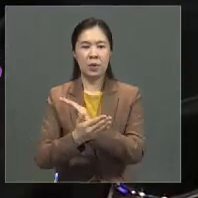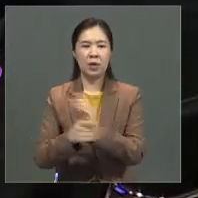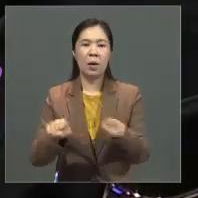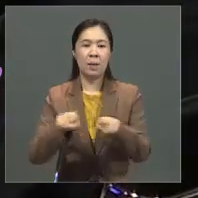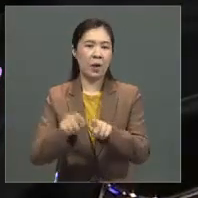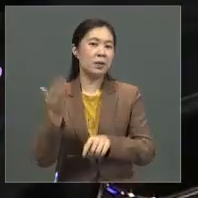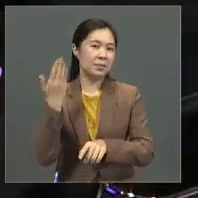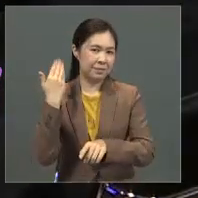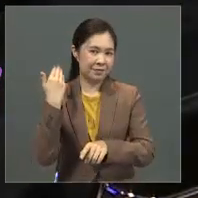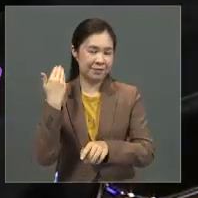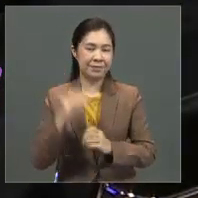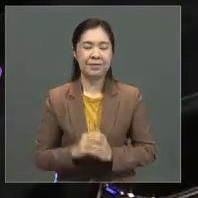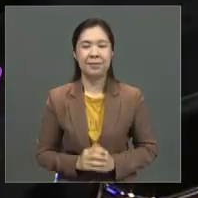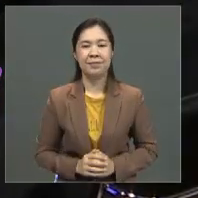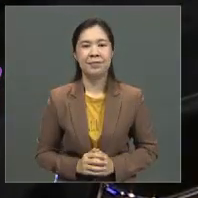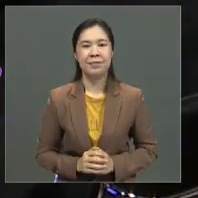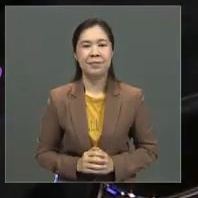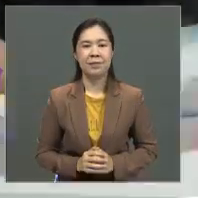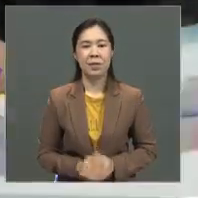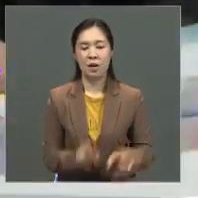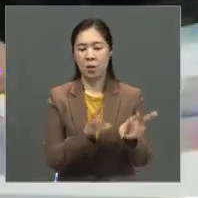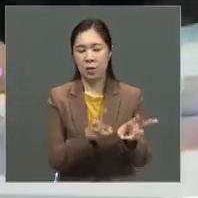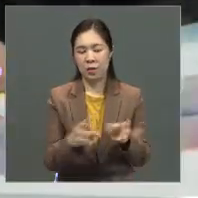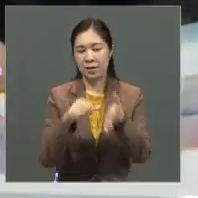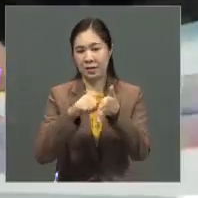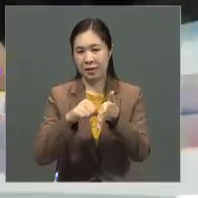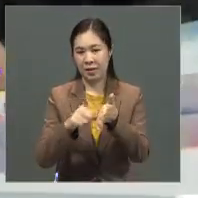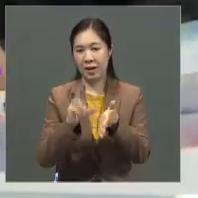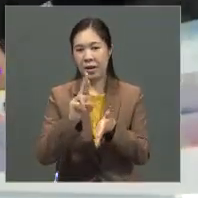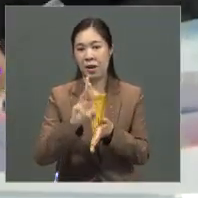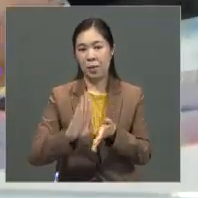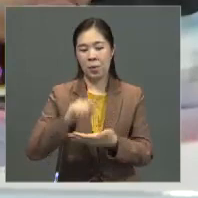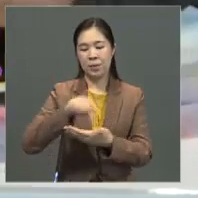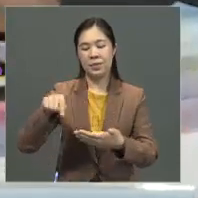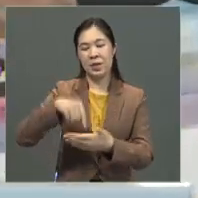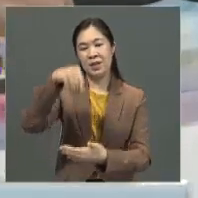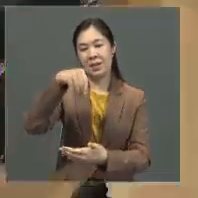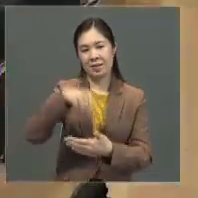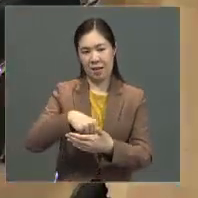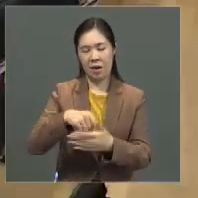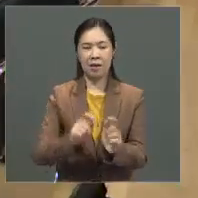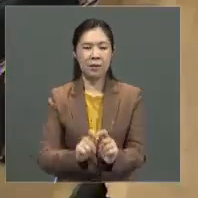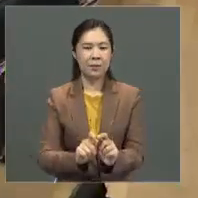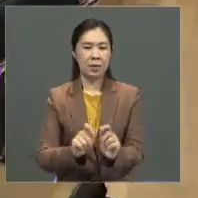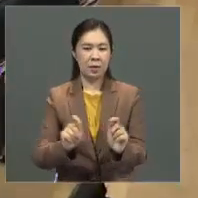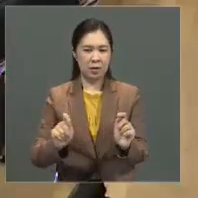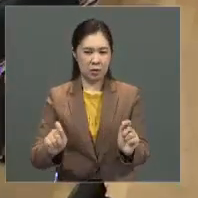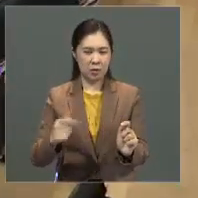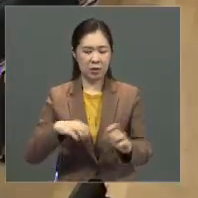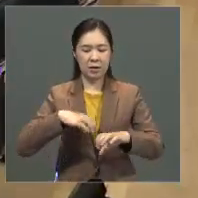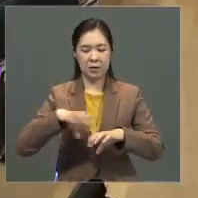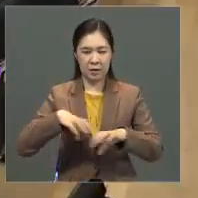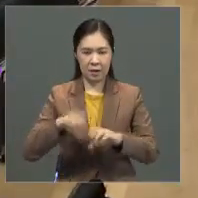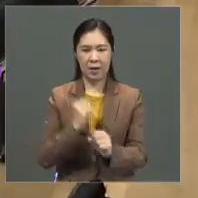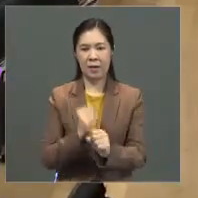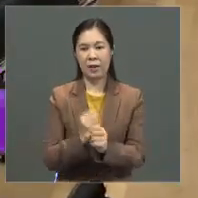ตที่เคยเป็นส่วนกระบวนการแก้ไขเรื่องของระบบการเลือกตั้งทางคณะอนุกรรมธิการกำลังจัดทำราย